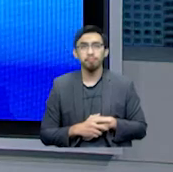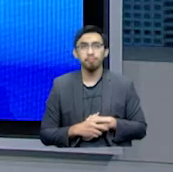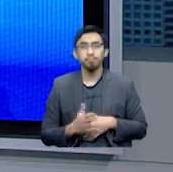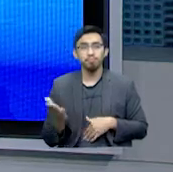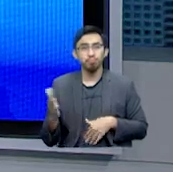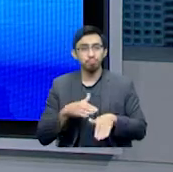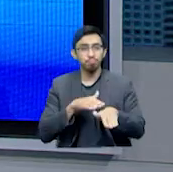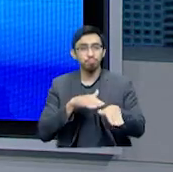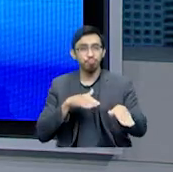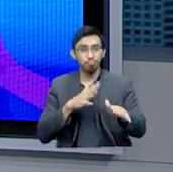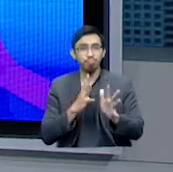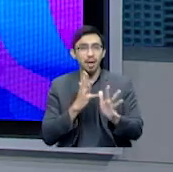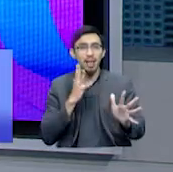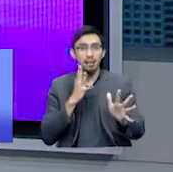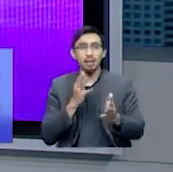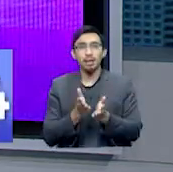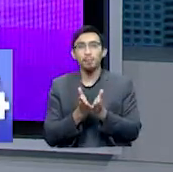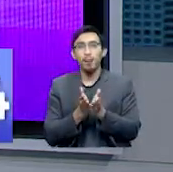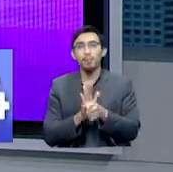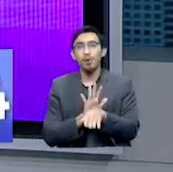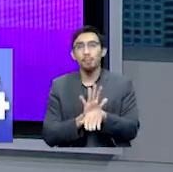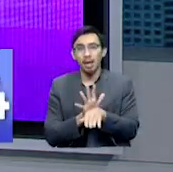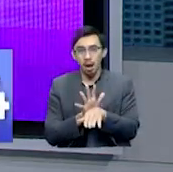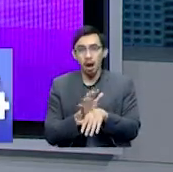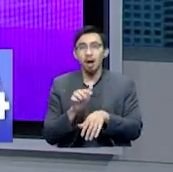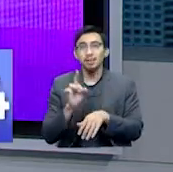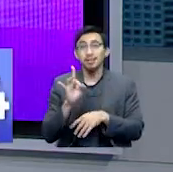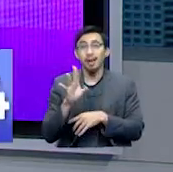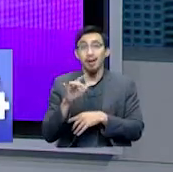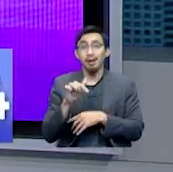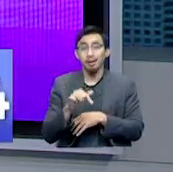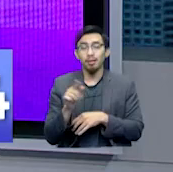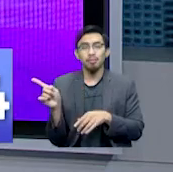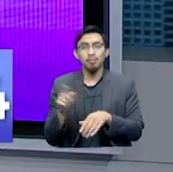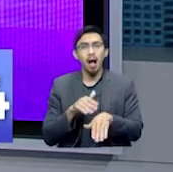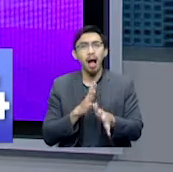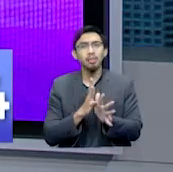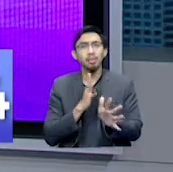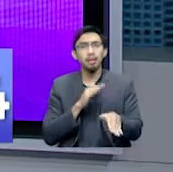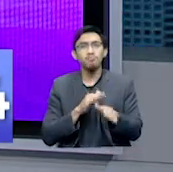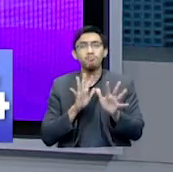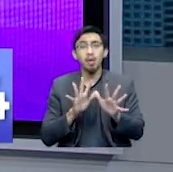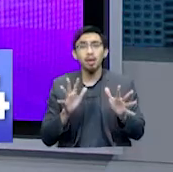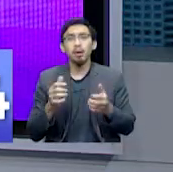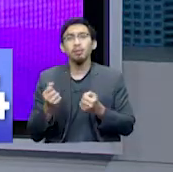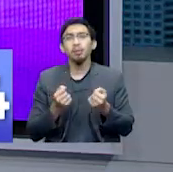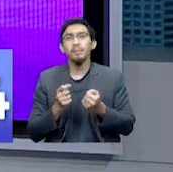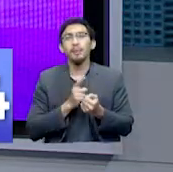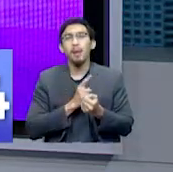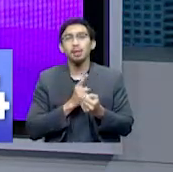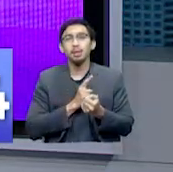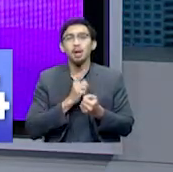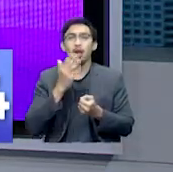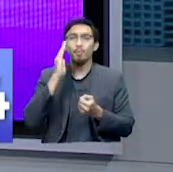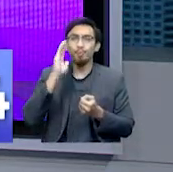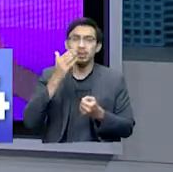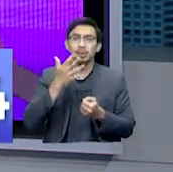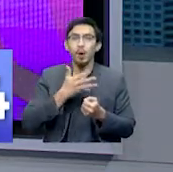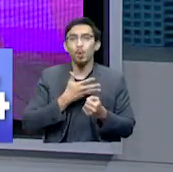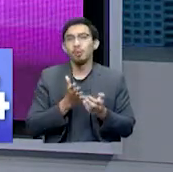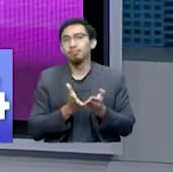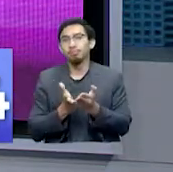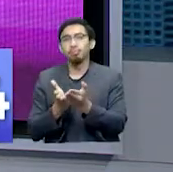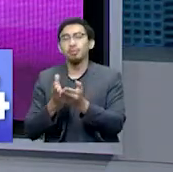Kepadatan antrian pemudik di Pelabuhan Merak, Banten masih terjadi hingga siang ini. Antrian didominasi kendaraan pribadi dan bus yang hendak menyeberang ke